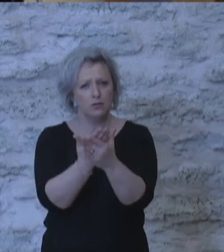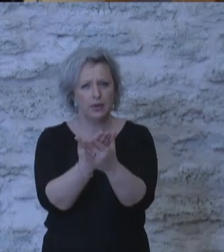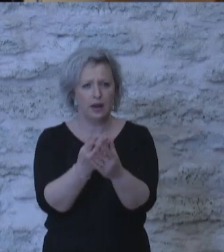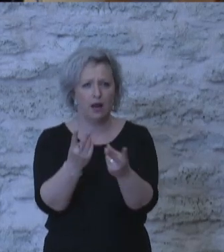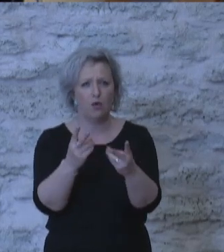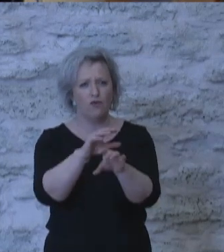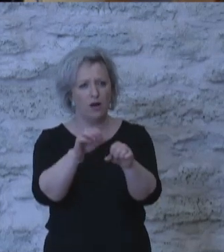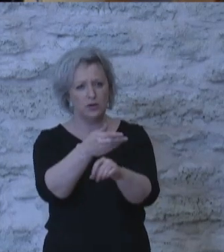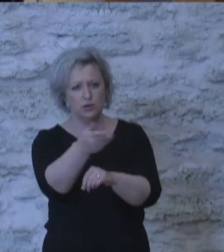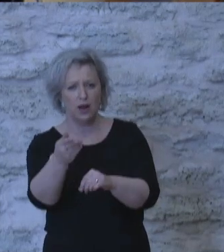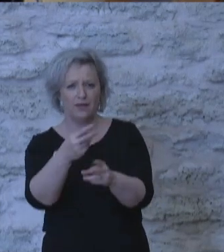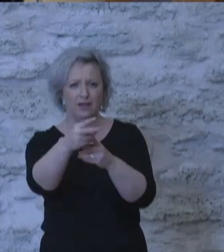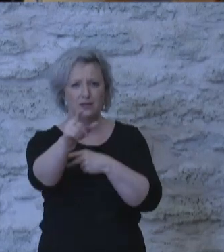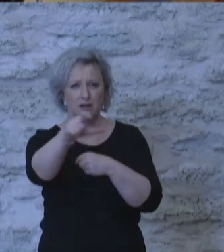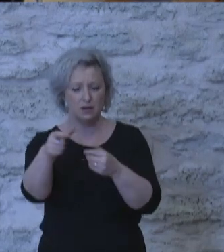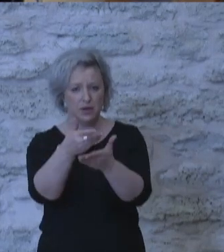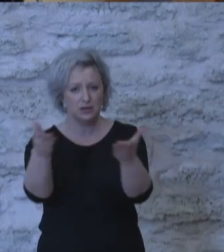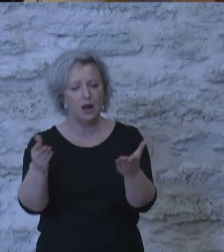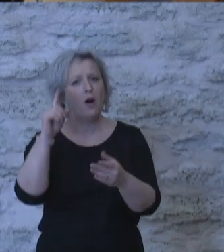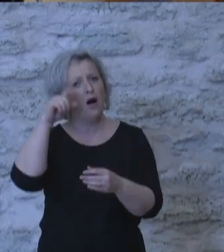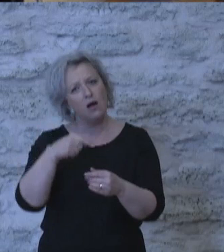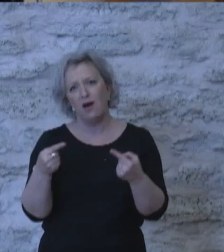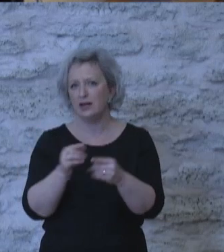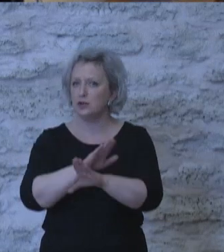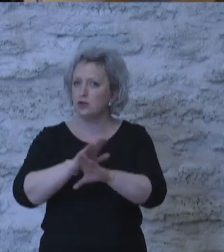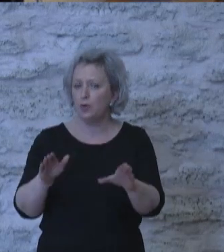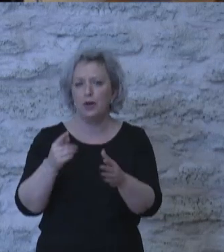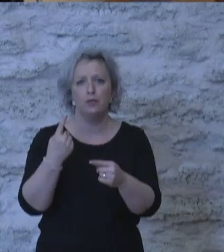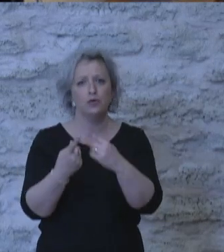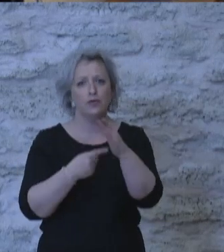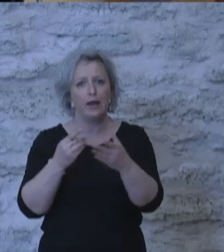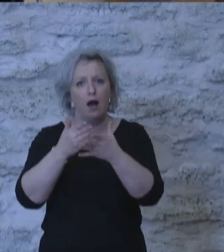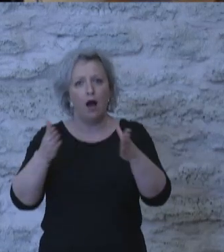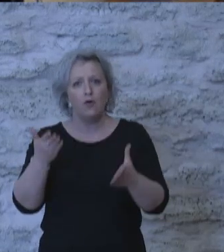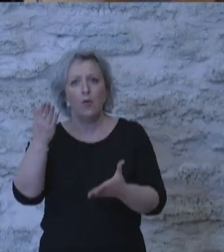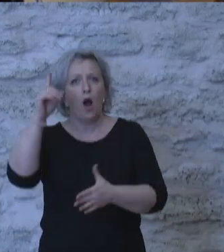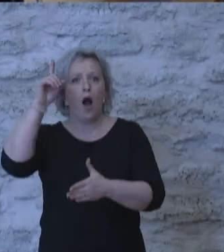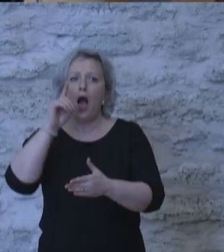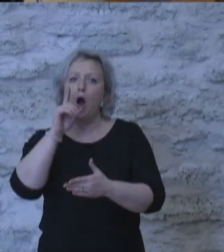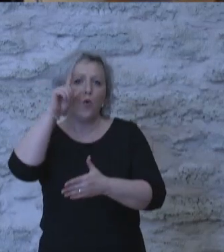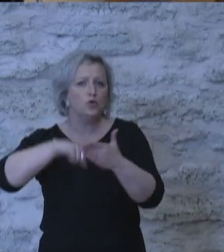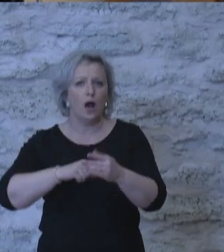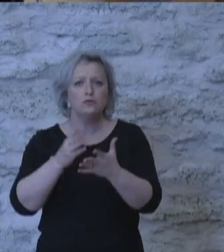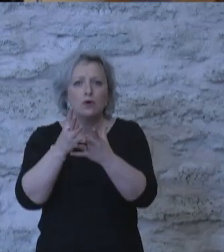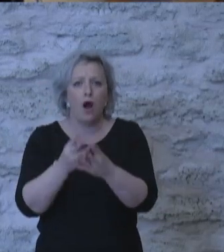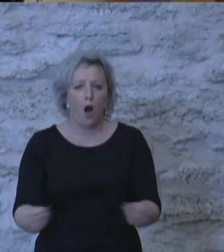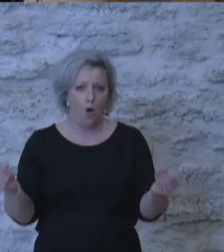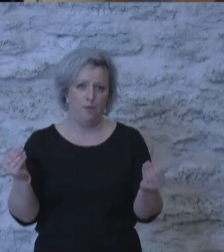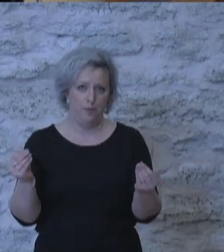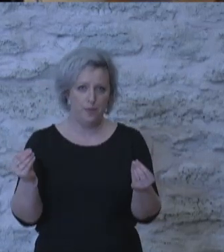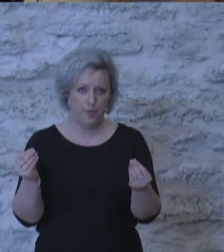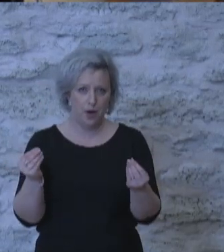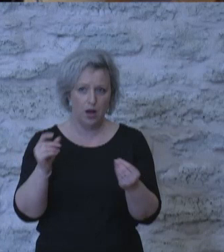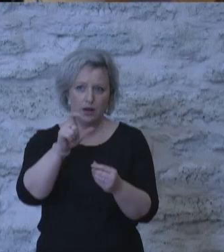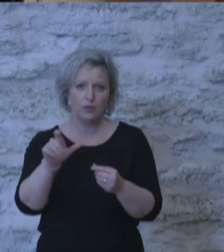hetkel proportsionaalne, lisaks tekitab ka üldist usaldamatus selles osas, mida võidaks tegema hakata, et